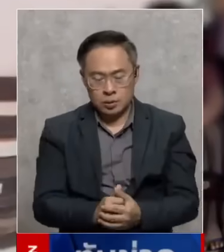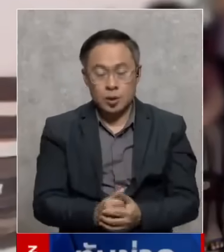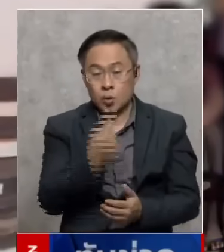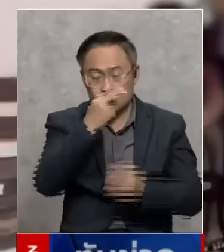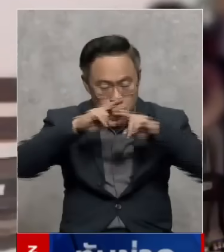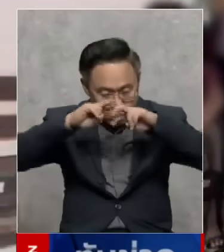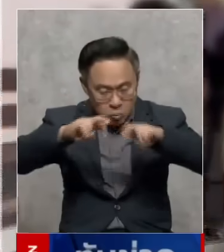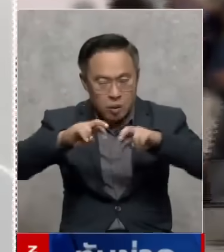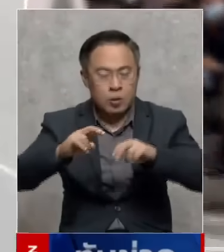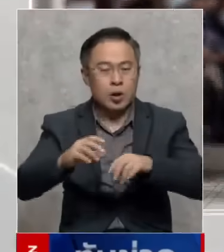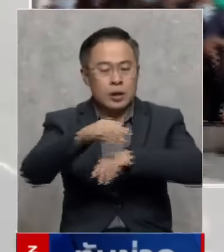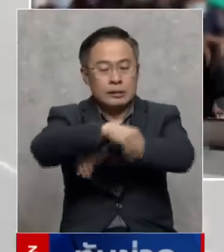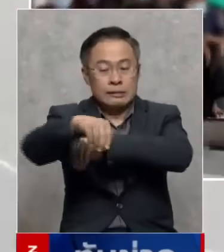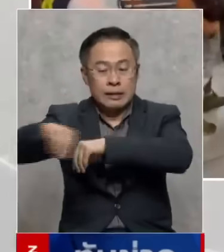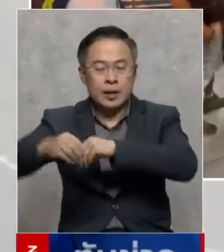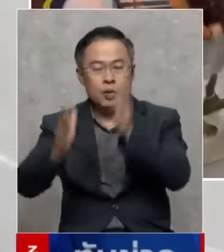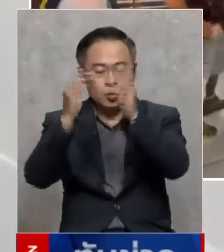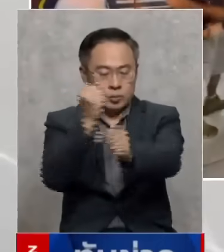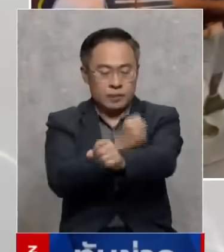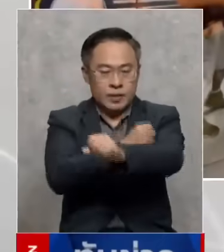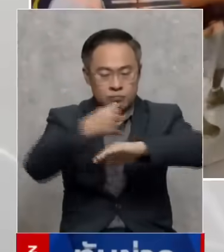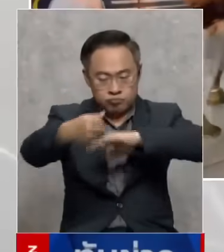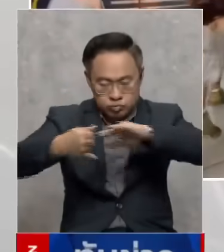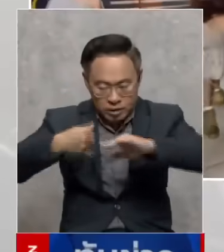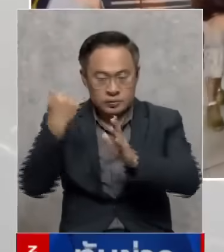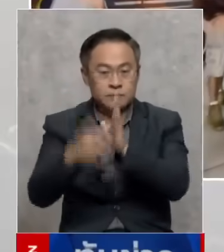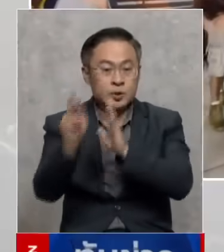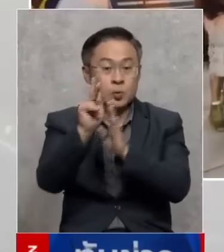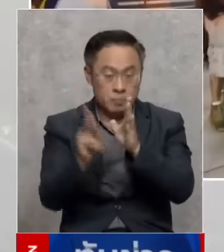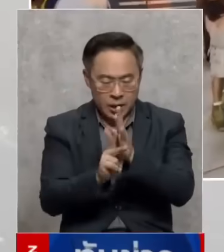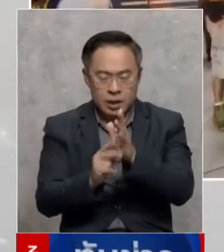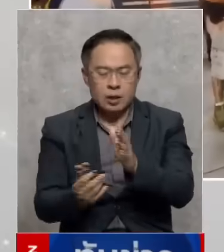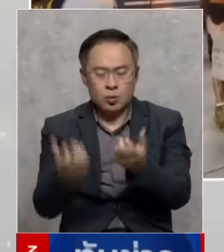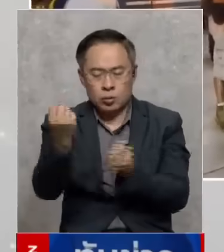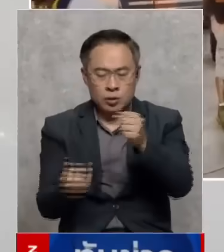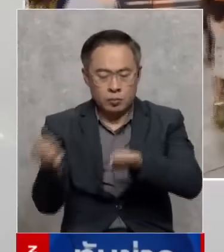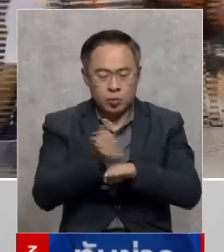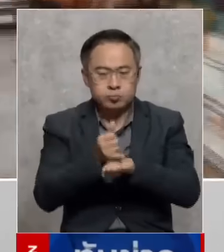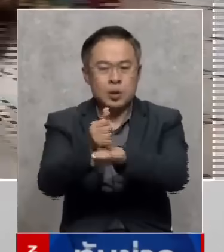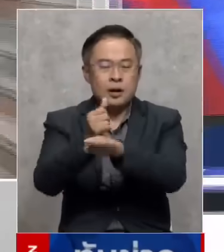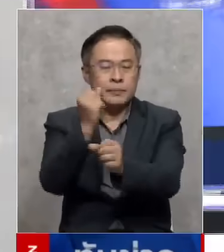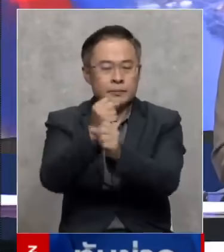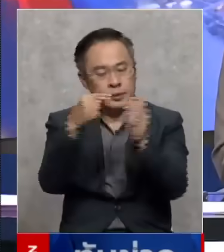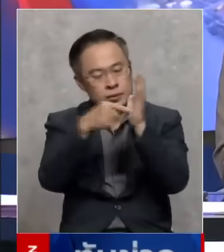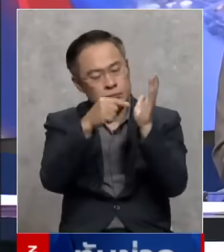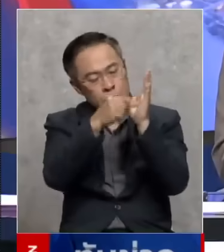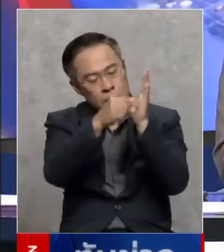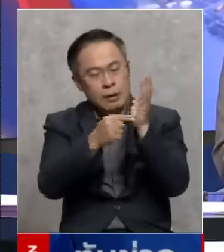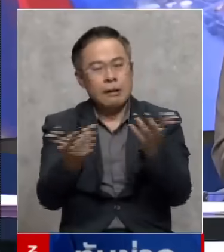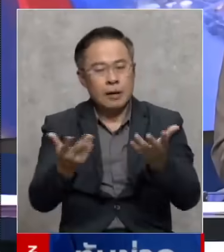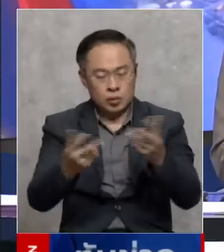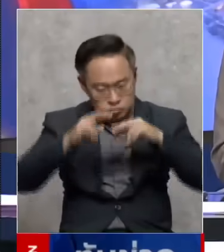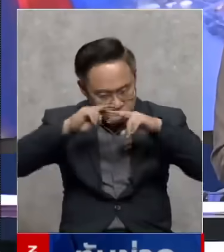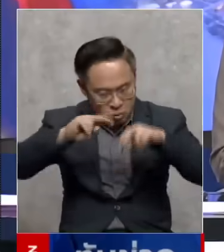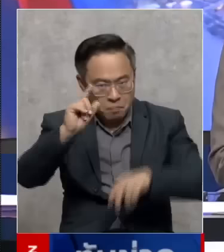การในการขนคนลักษณะแบบนี้มันต้องมีต้นตอใช่มั้ยคนจ้างแรงงานเหล่านี้ให้เข้ามาทำงานนี่แหละนะครับไปดูอีกหนึ่งเรื่องครับอันนี้ก็ระทึกเหมือนกัน